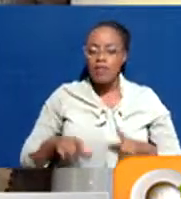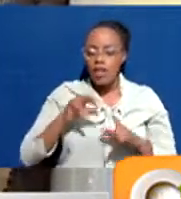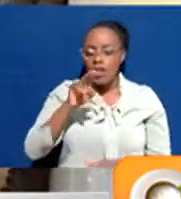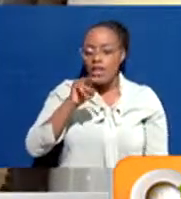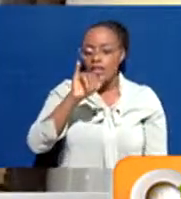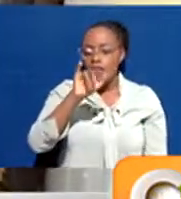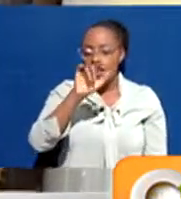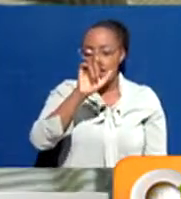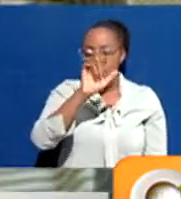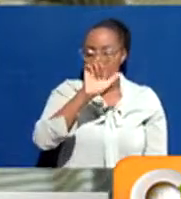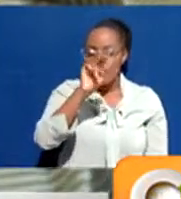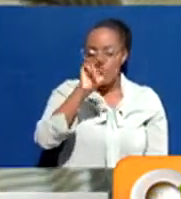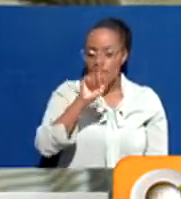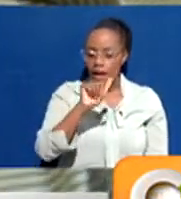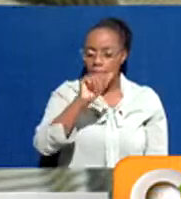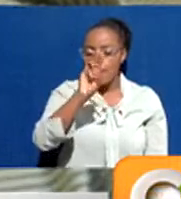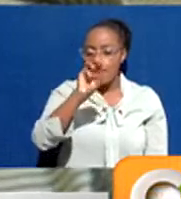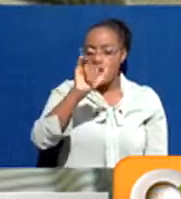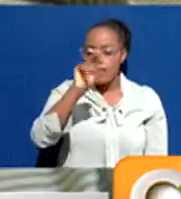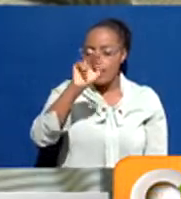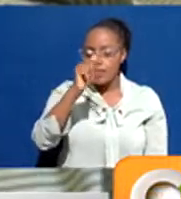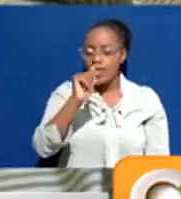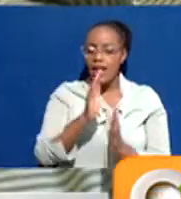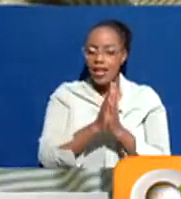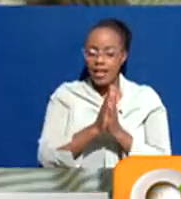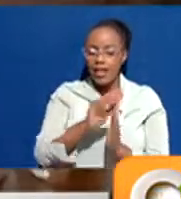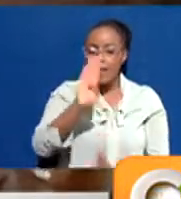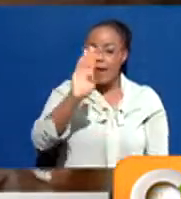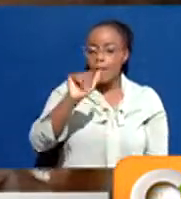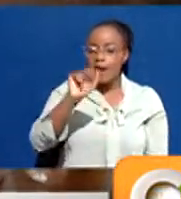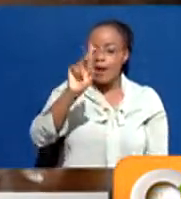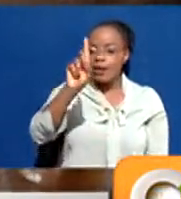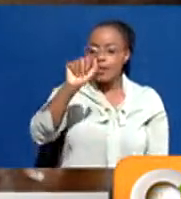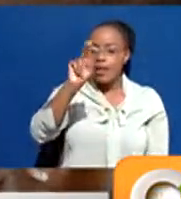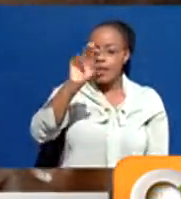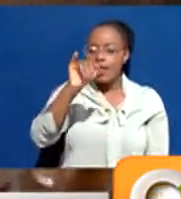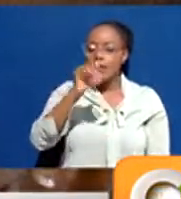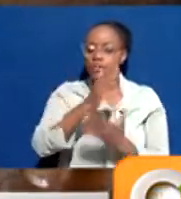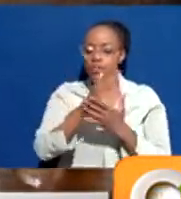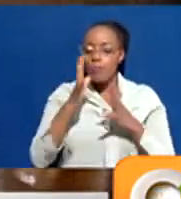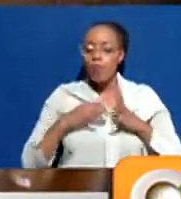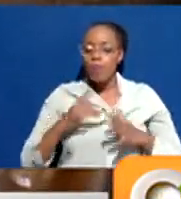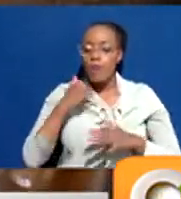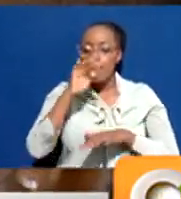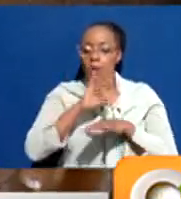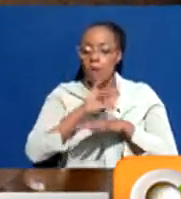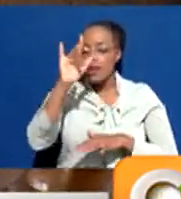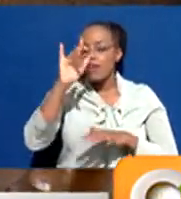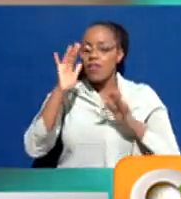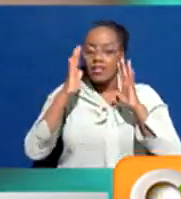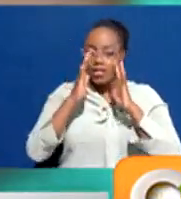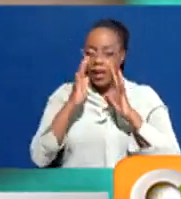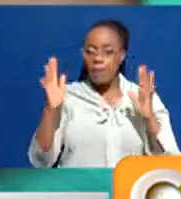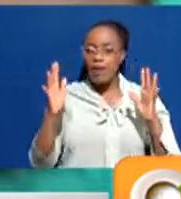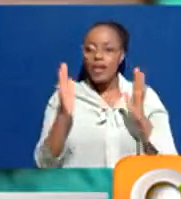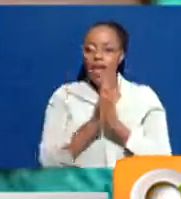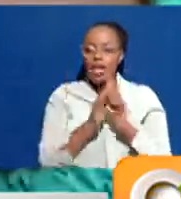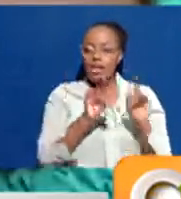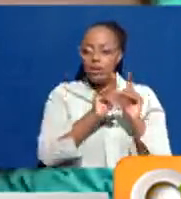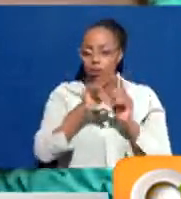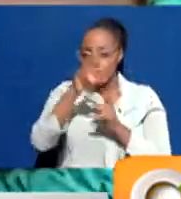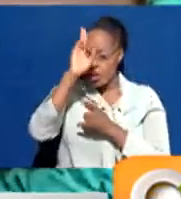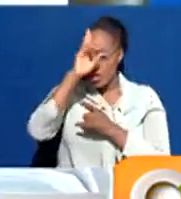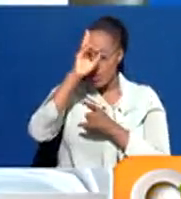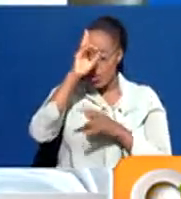Nyalenda, Manyata, Obunga na Bandani ni miongoni mwa wale ambao wameathirika pakubwa na visa vya